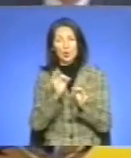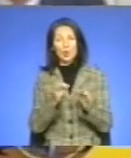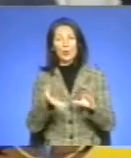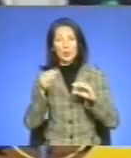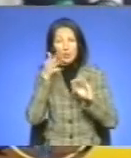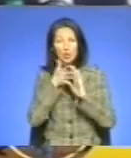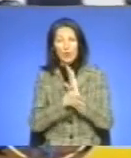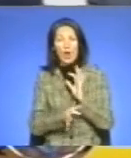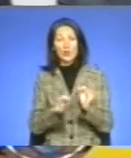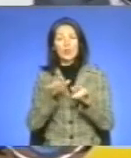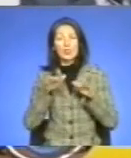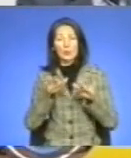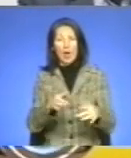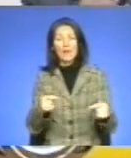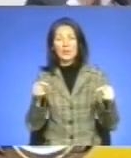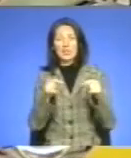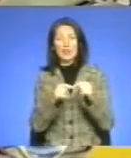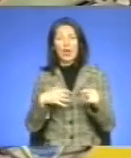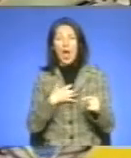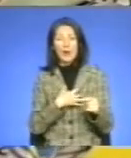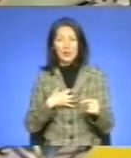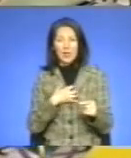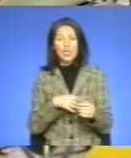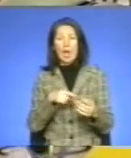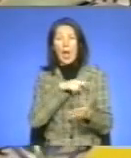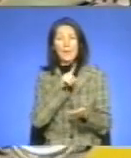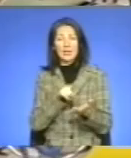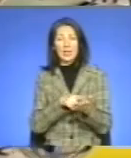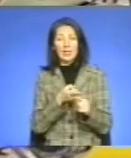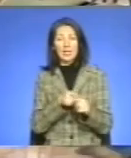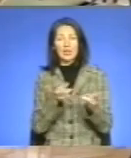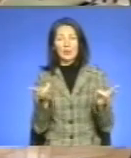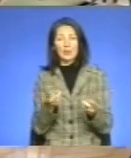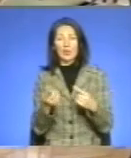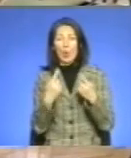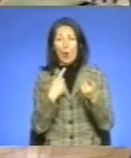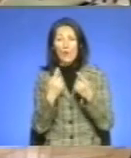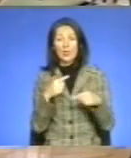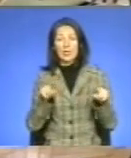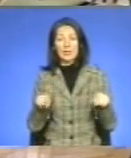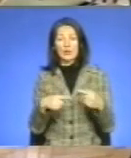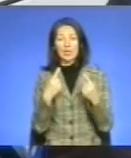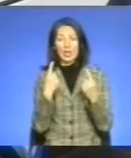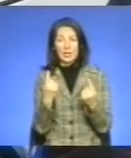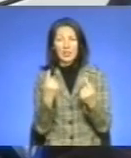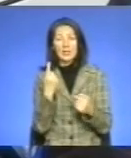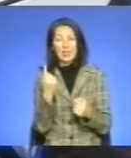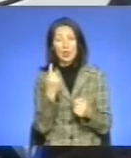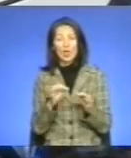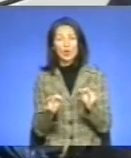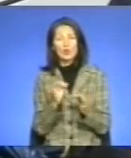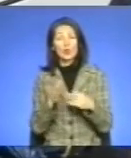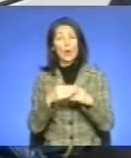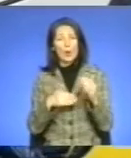судові справи та визначив найактуальніші питання, які потребують обговорення і створення єдиної суддівської практики. Ми пропонуємо